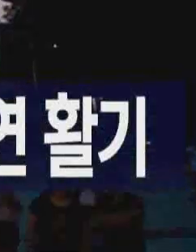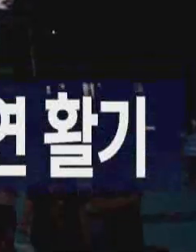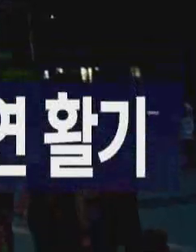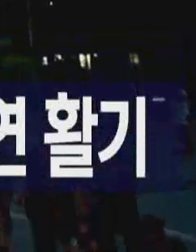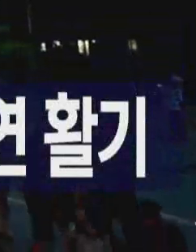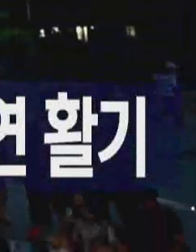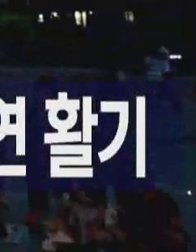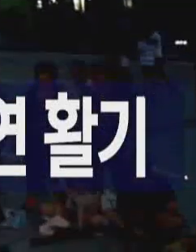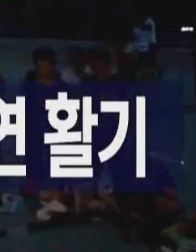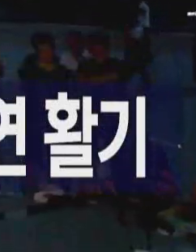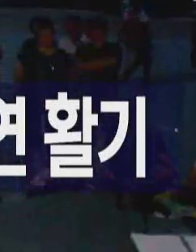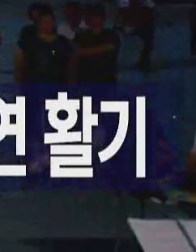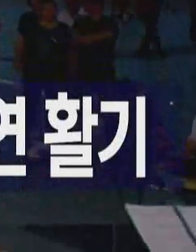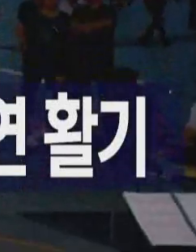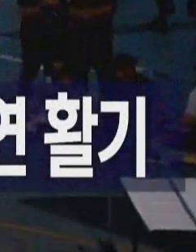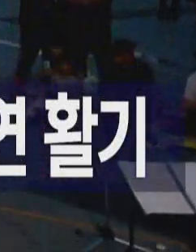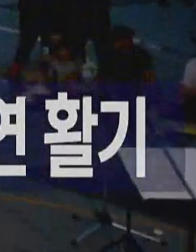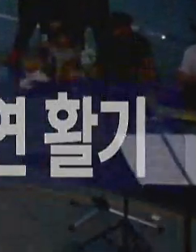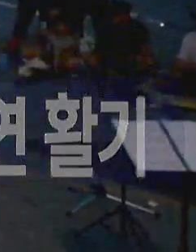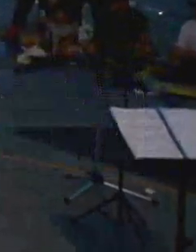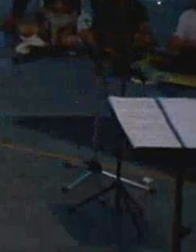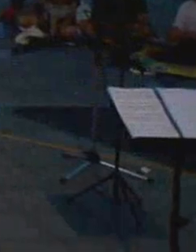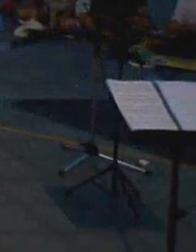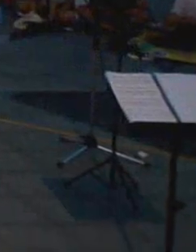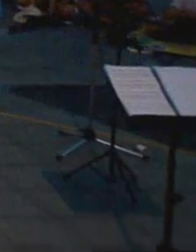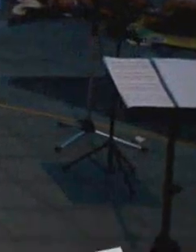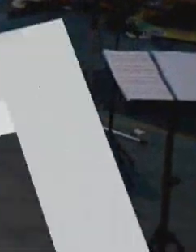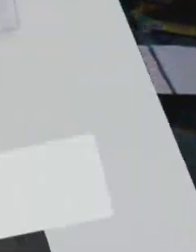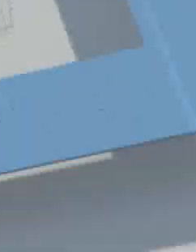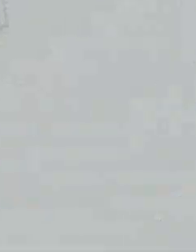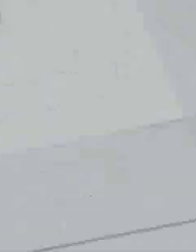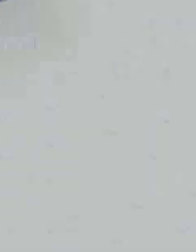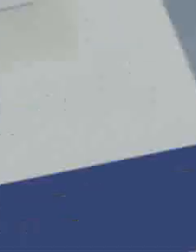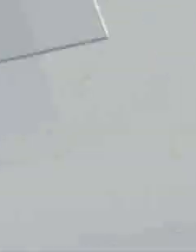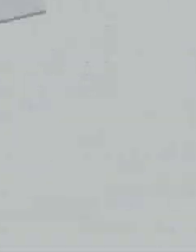공연이 펼쳐져 관광객들로부터 인기 만점입니다.